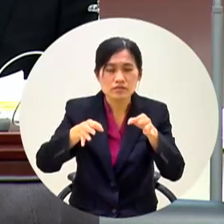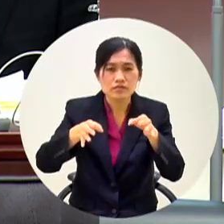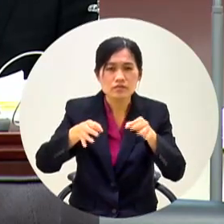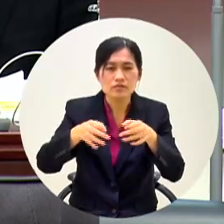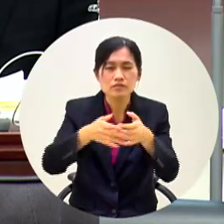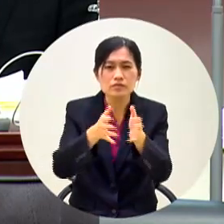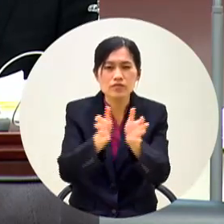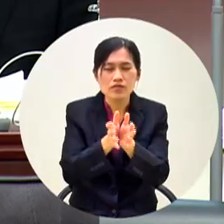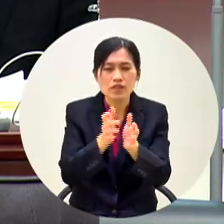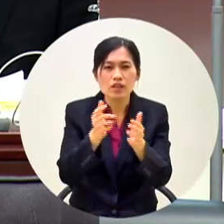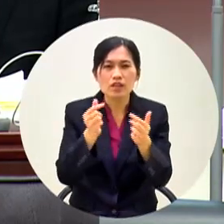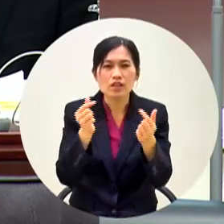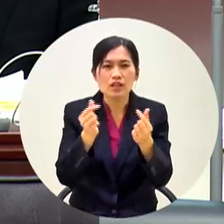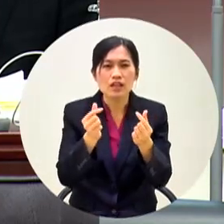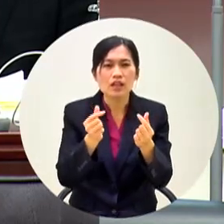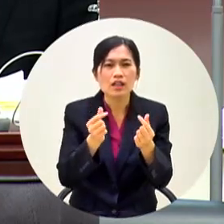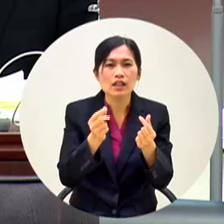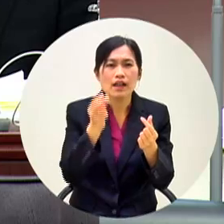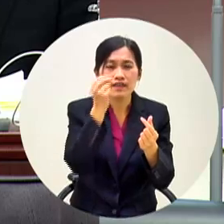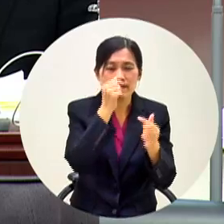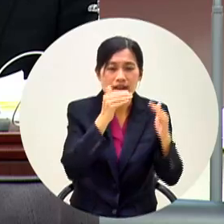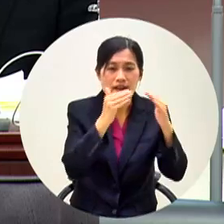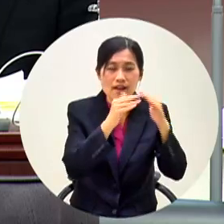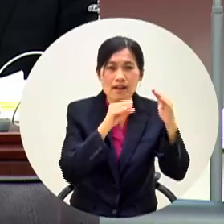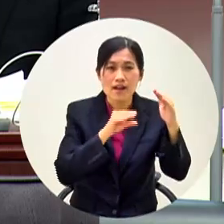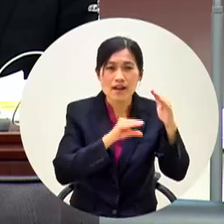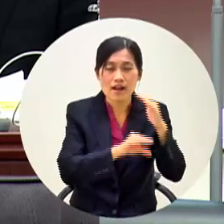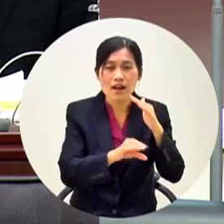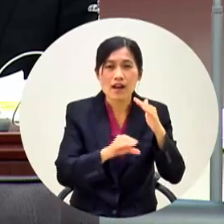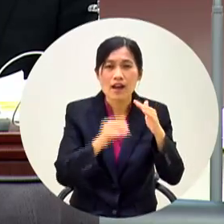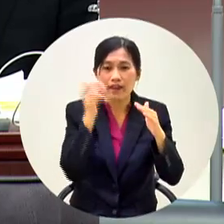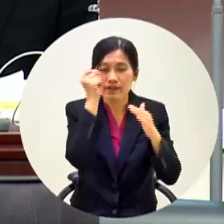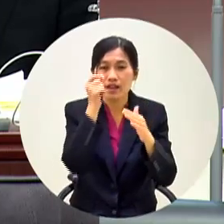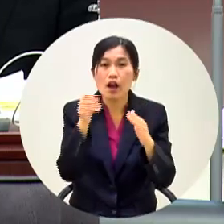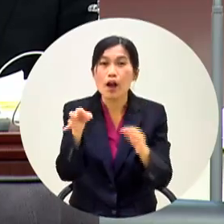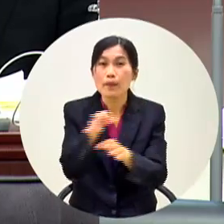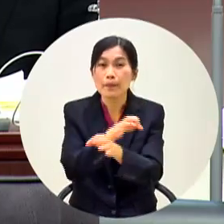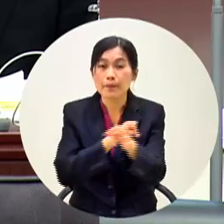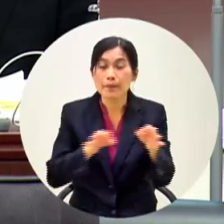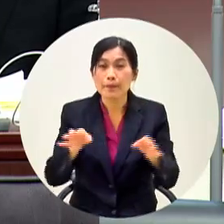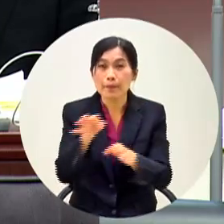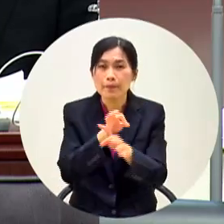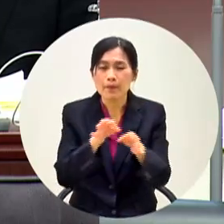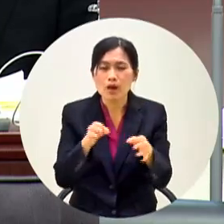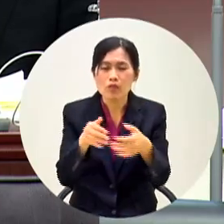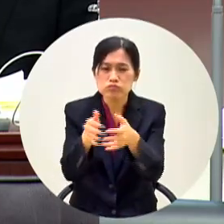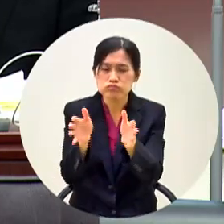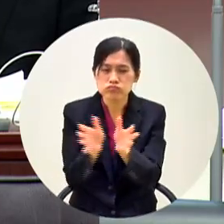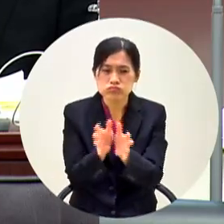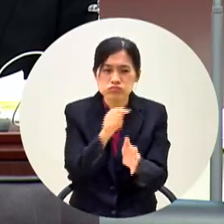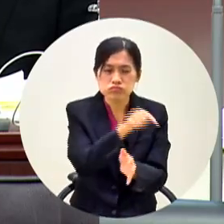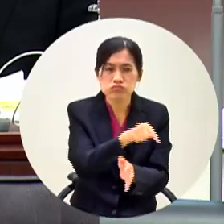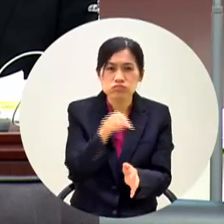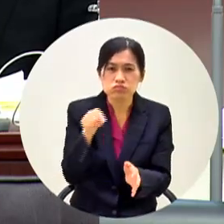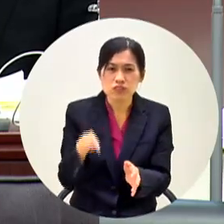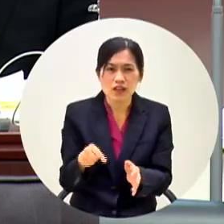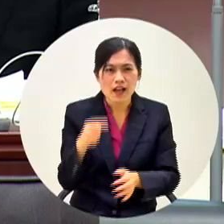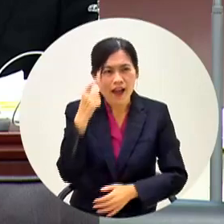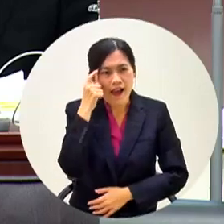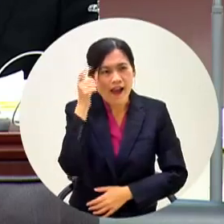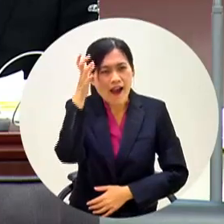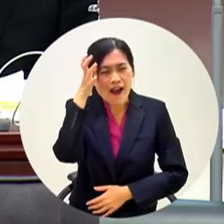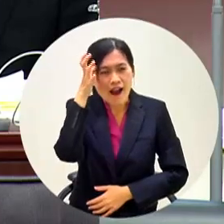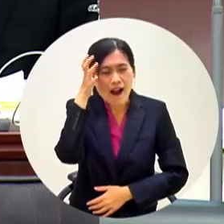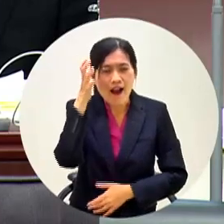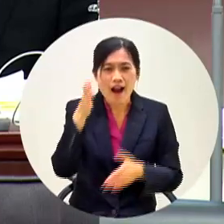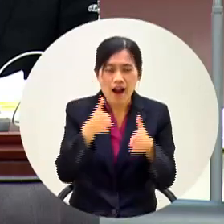是在特仓或是这个特贸的部分、哦、现在都有很多的这个遐想、哦、特贸